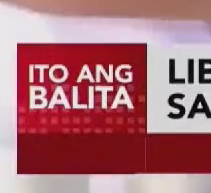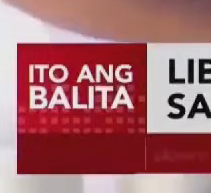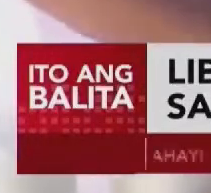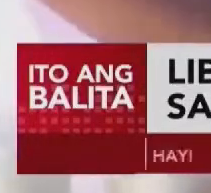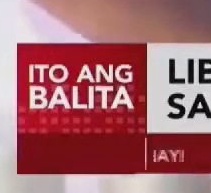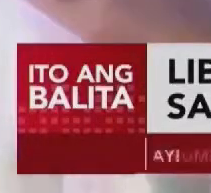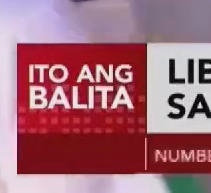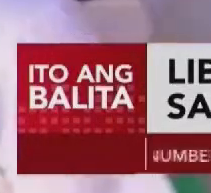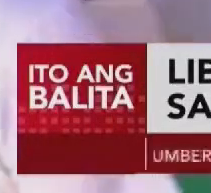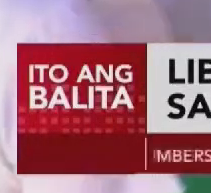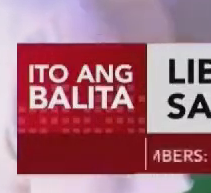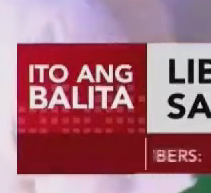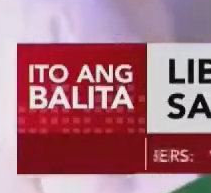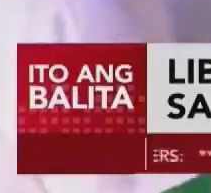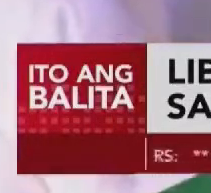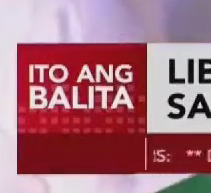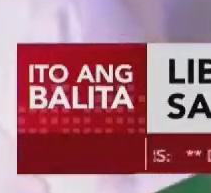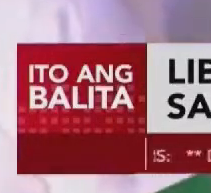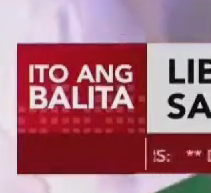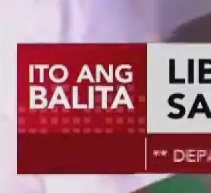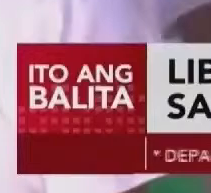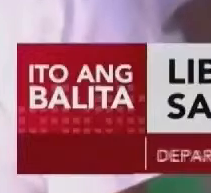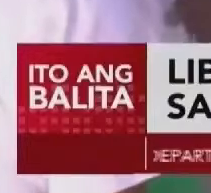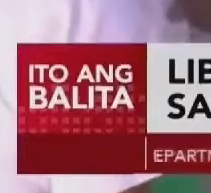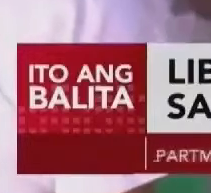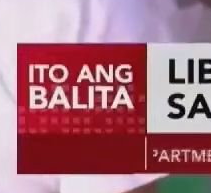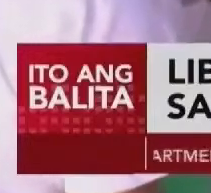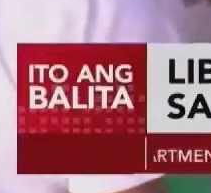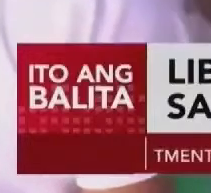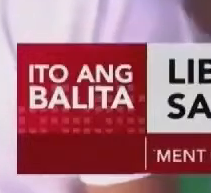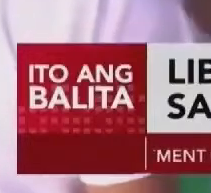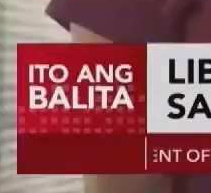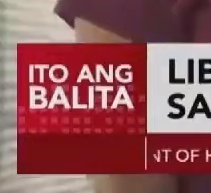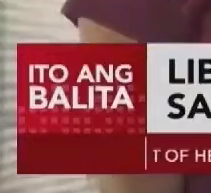Miso at meatballs ang inihandang merienda ng MCGI volunteers.